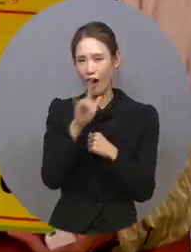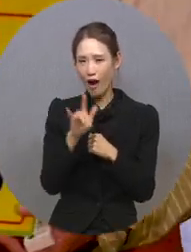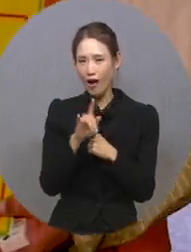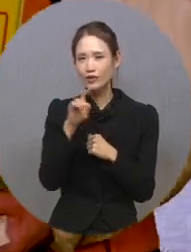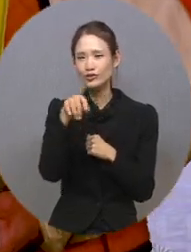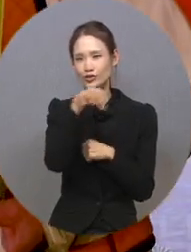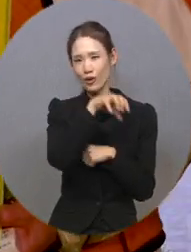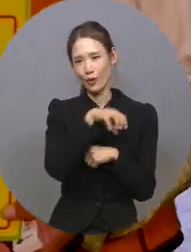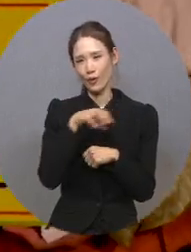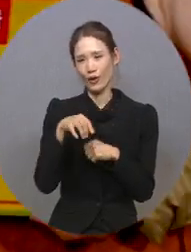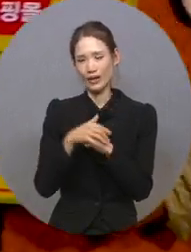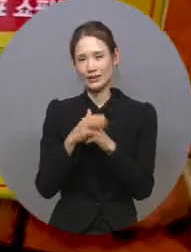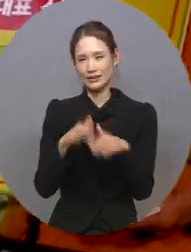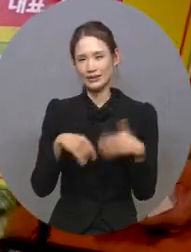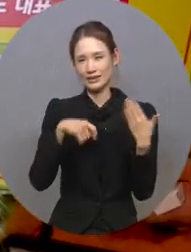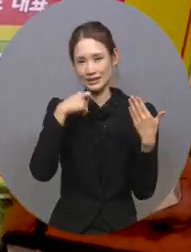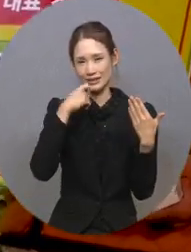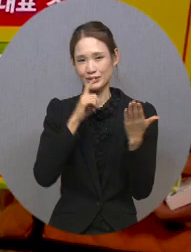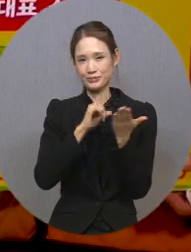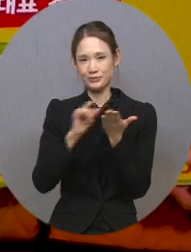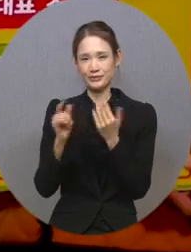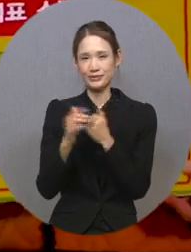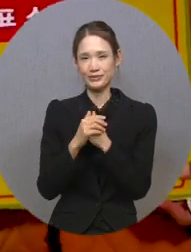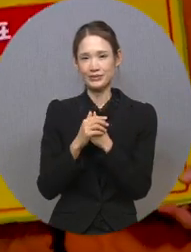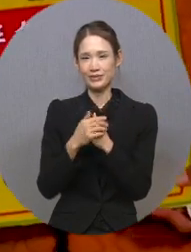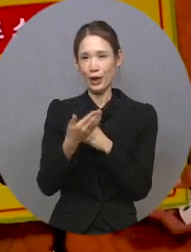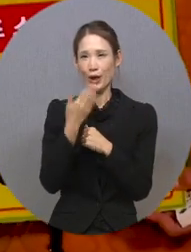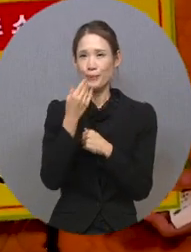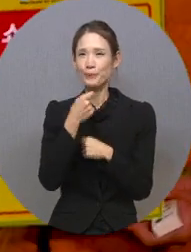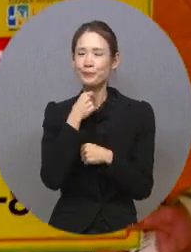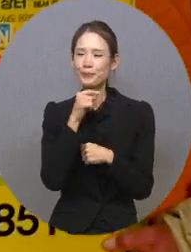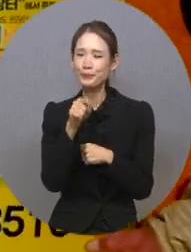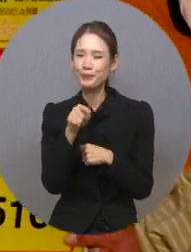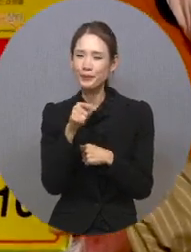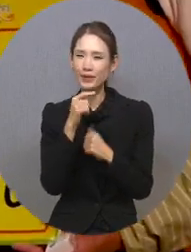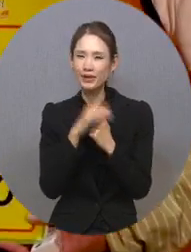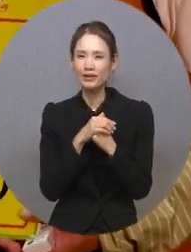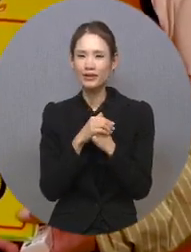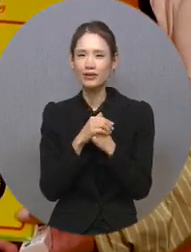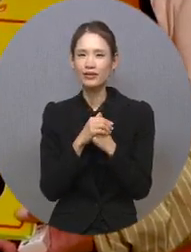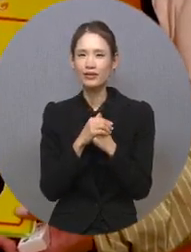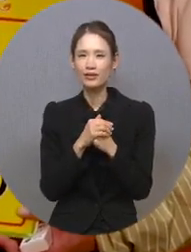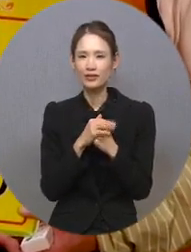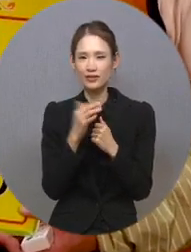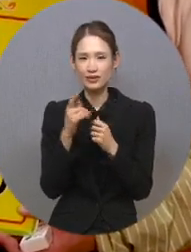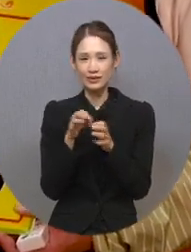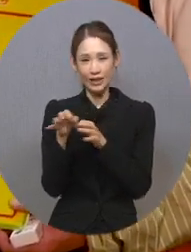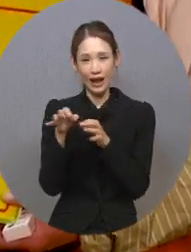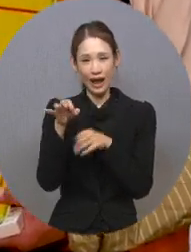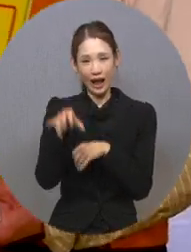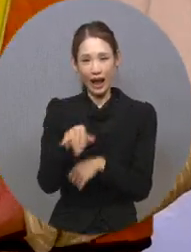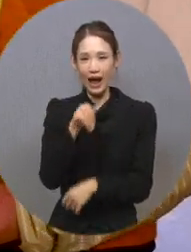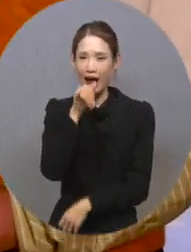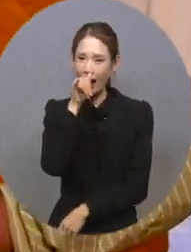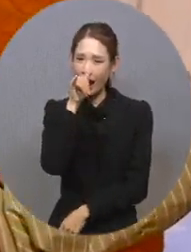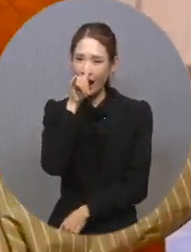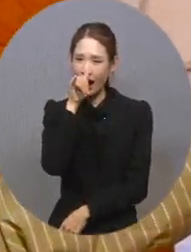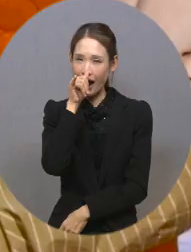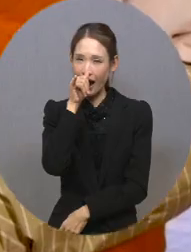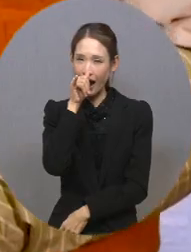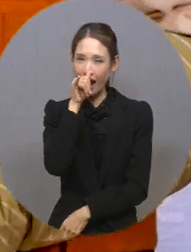이 남도의 음식, 특히 콕 찍어서 영암 음식을 맛보고 싶다. 남도 장터가 있습니다요.